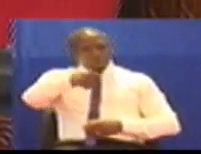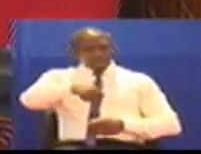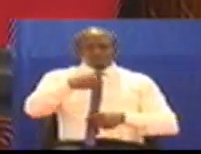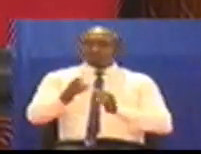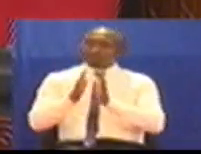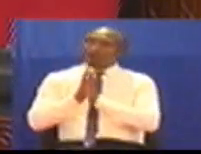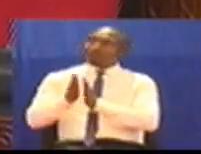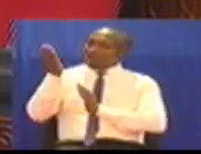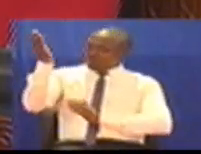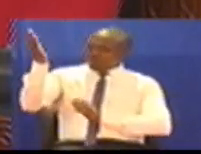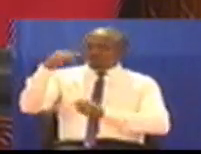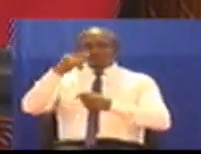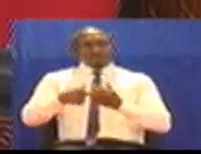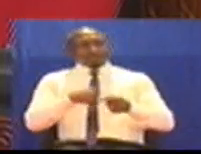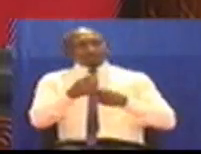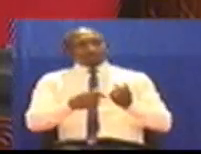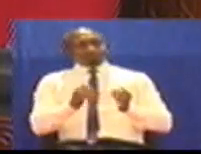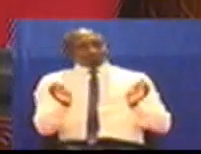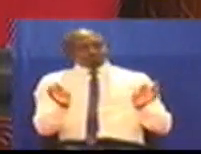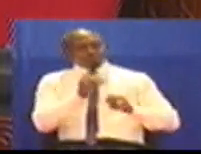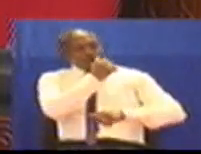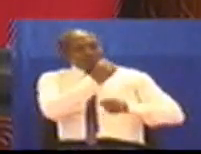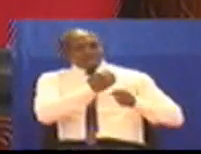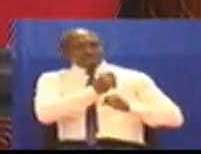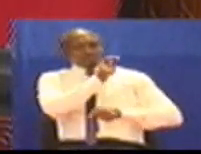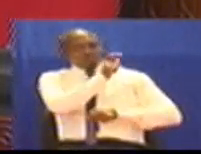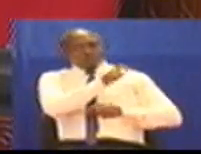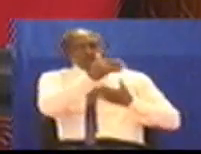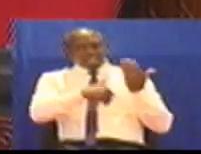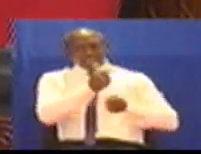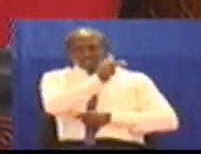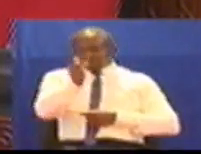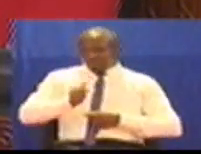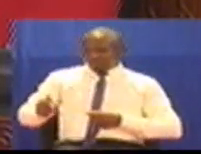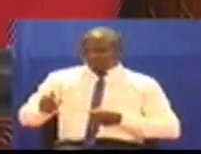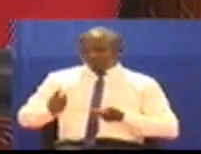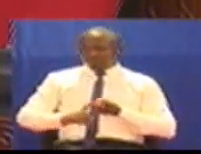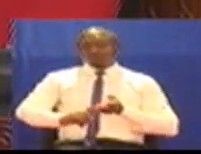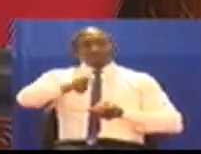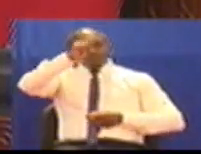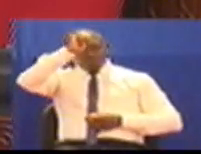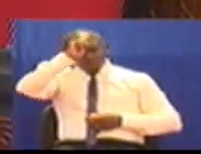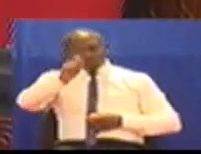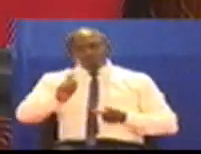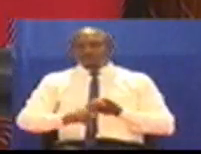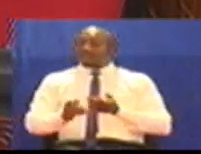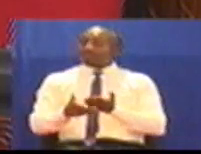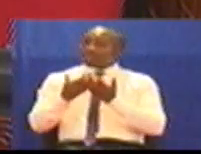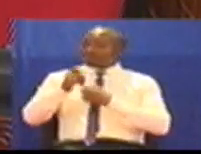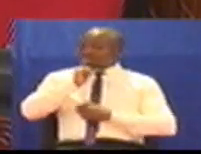Mungu aendelee kuwatumikia wananchi katika taifa letu la Tanzania. Mheshimiwa Naibu